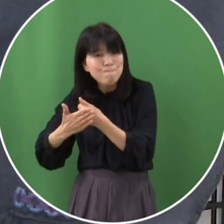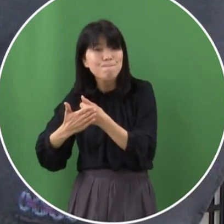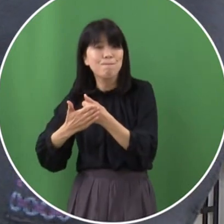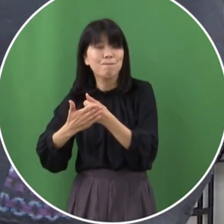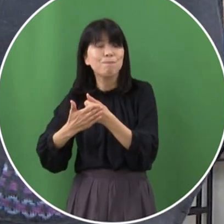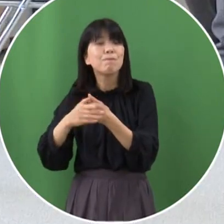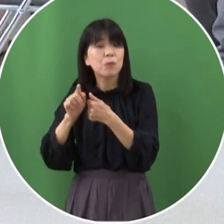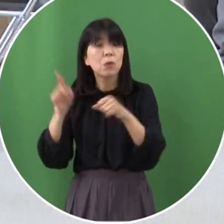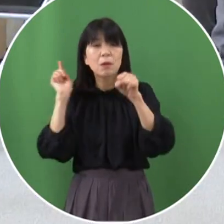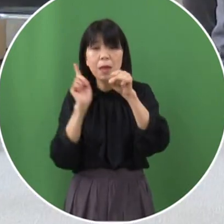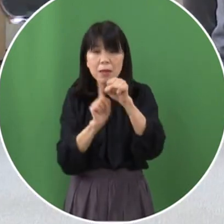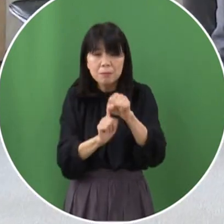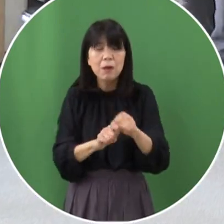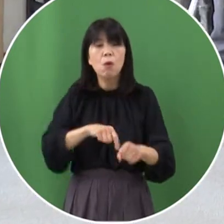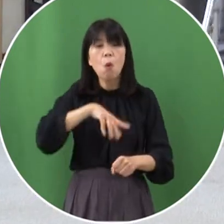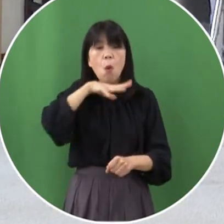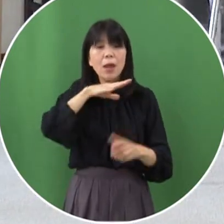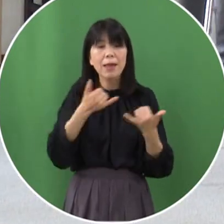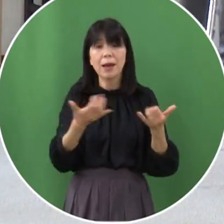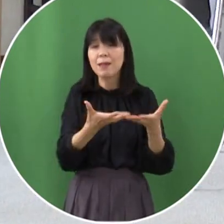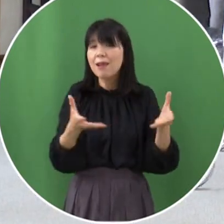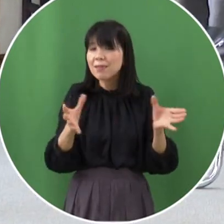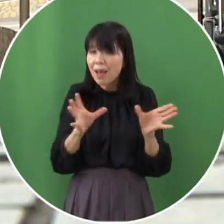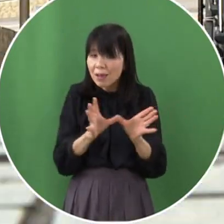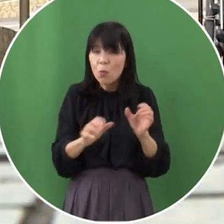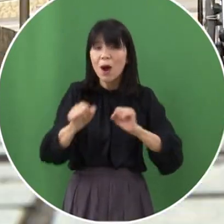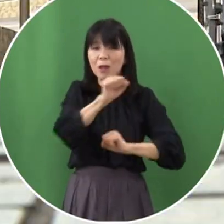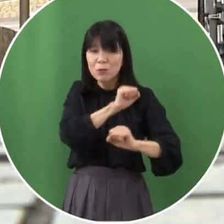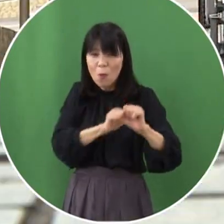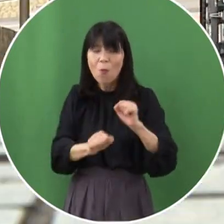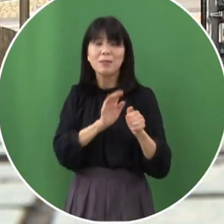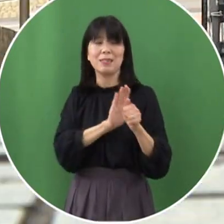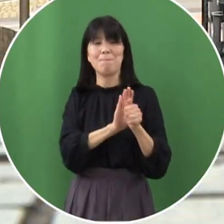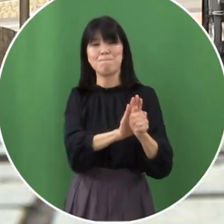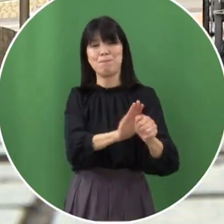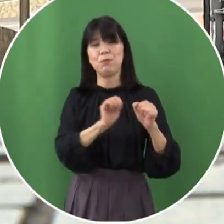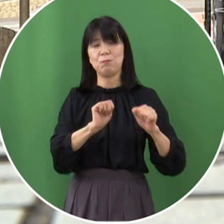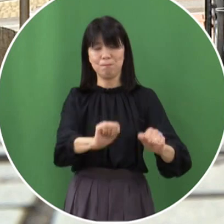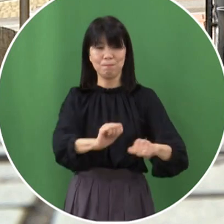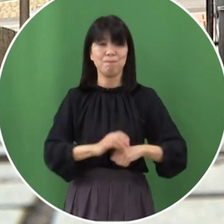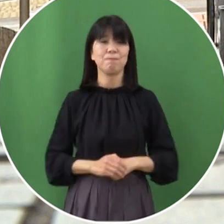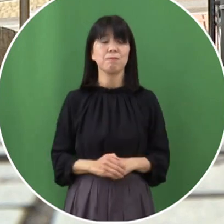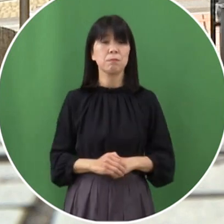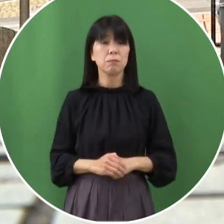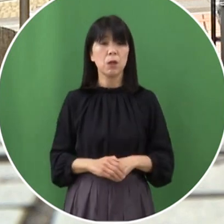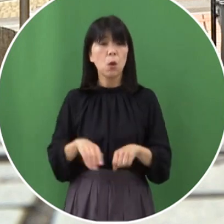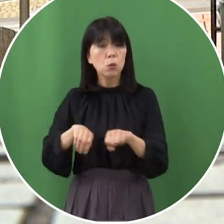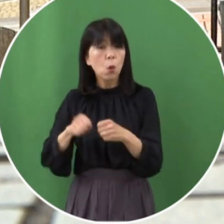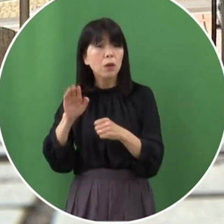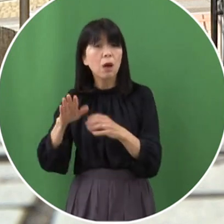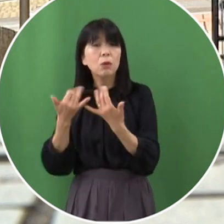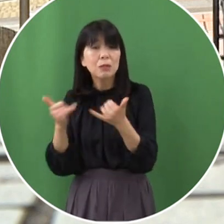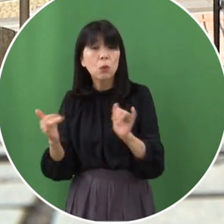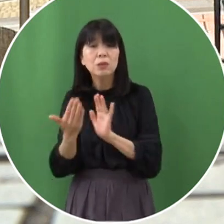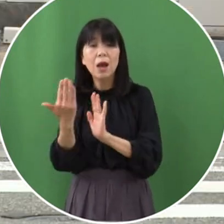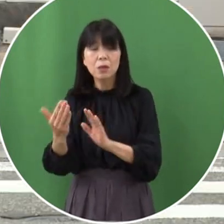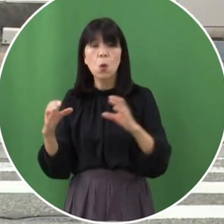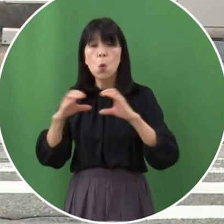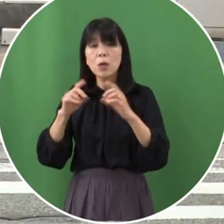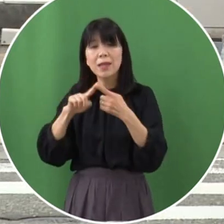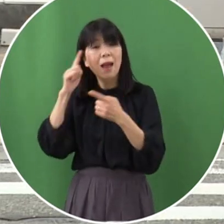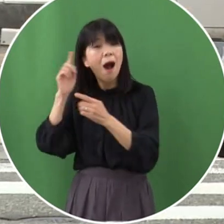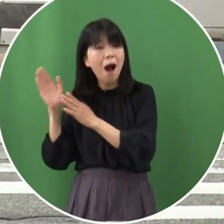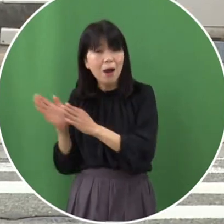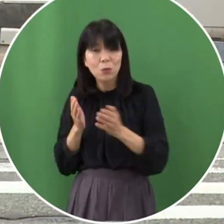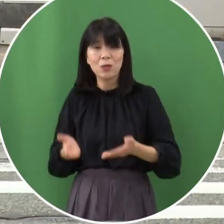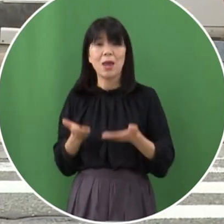者団体などの地域活動を支援します。また障害のある人に対する合理的配慮の提供として、障害